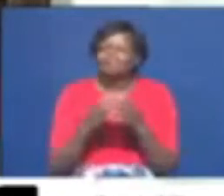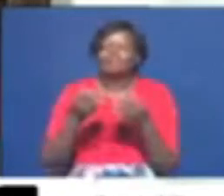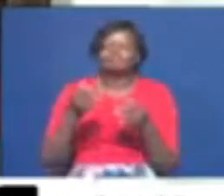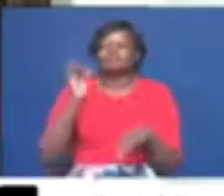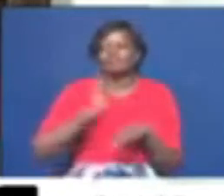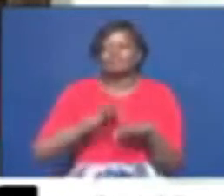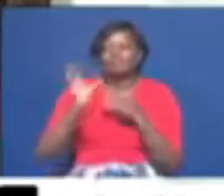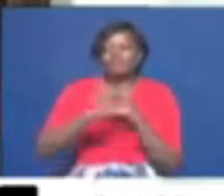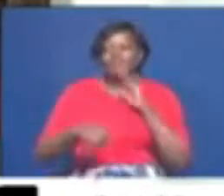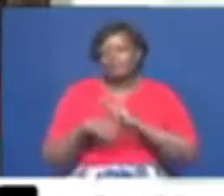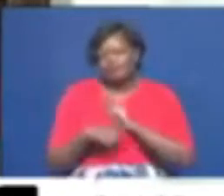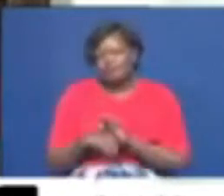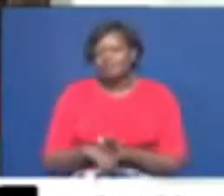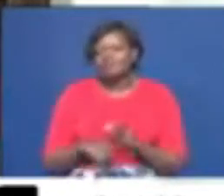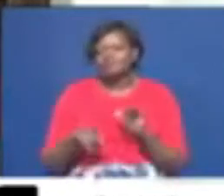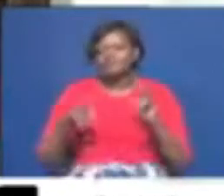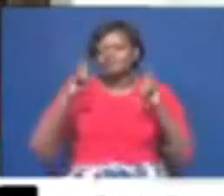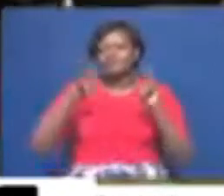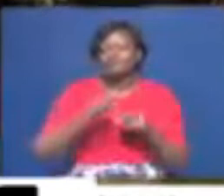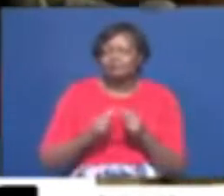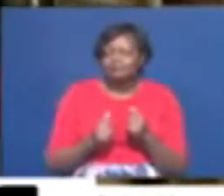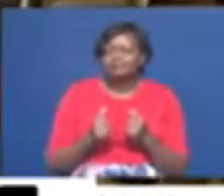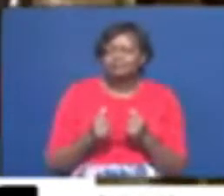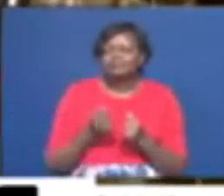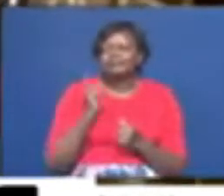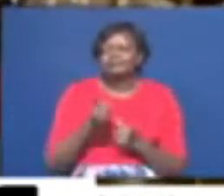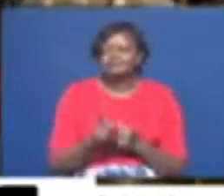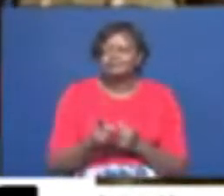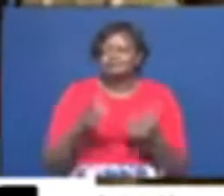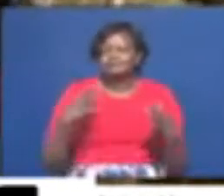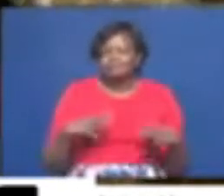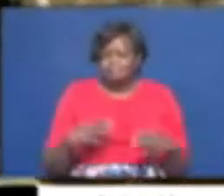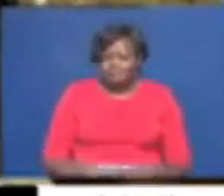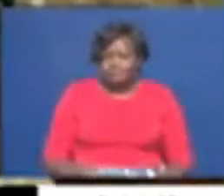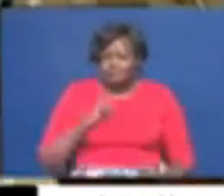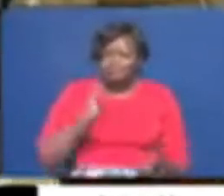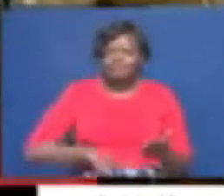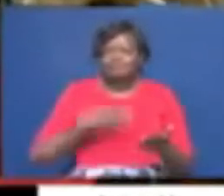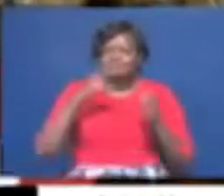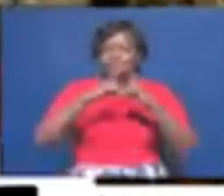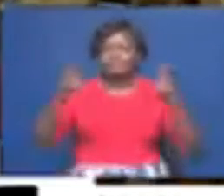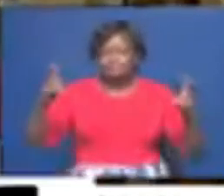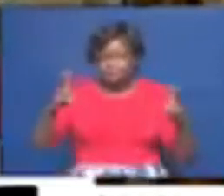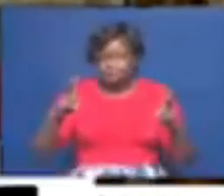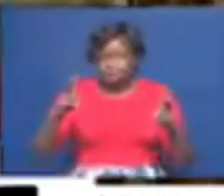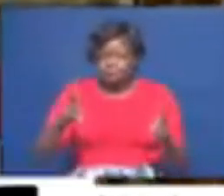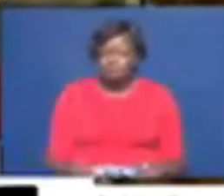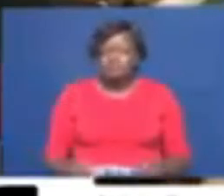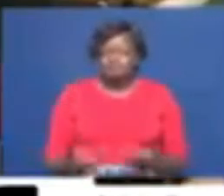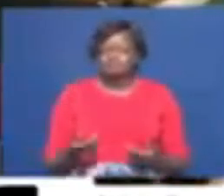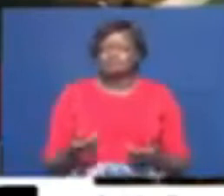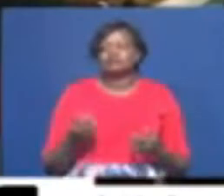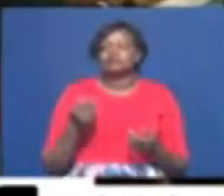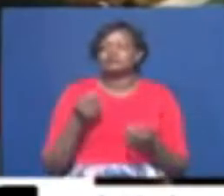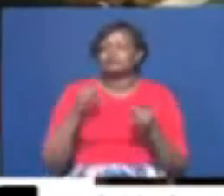Kenya katika mambo ya kujenga nidhamu kati ya watu. He further called for peace in clash-prone areas, urging the government